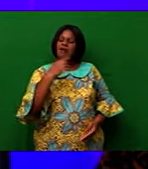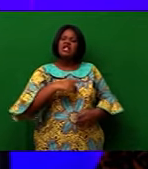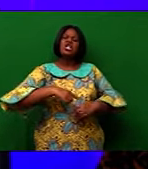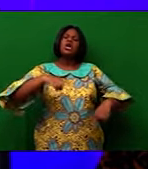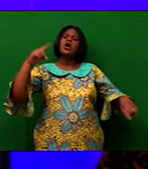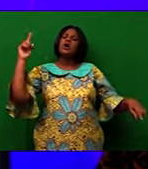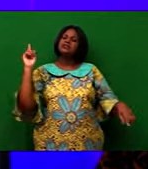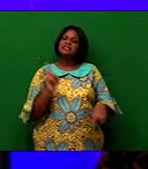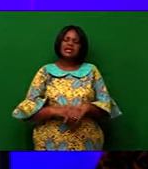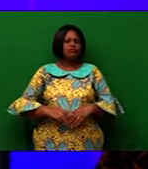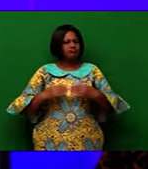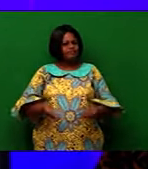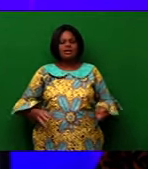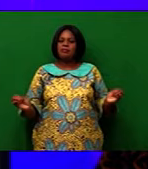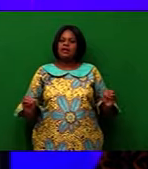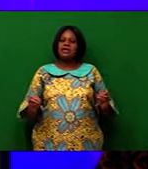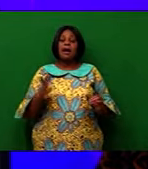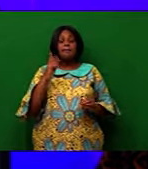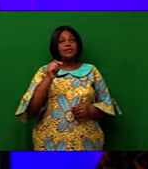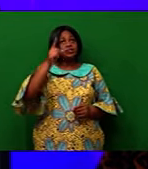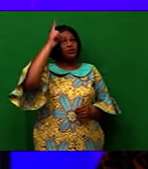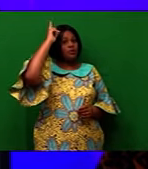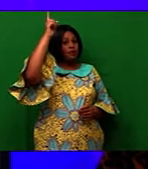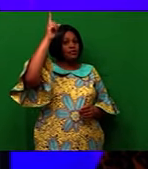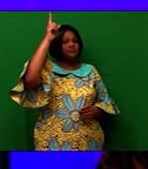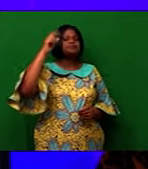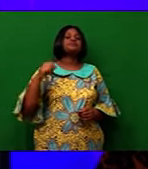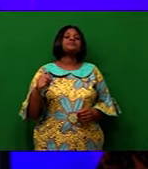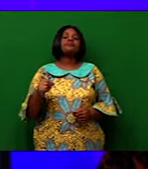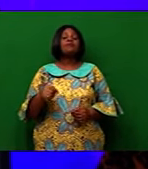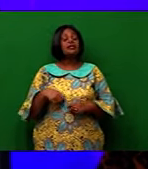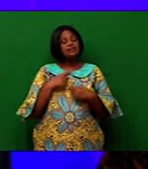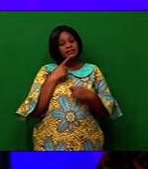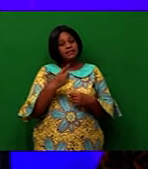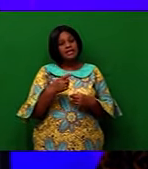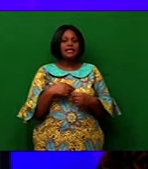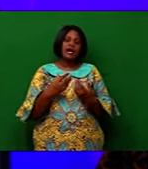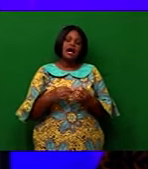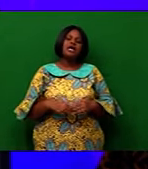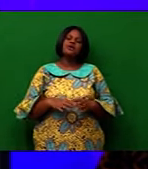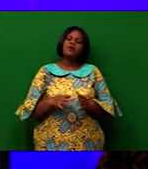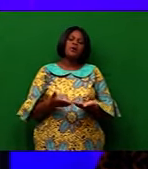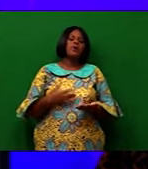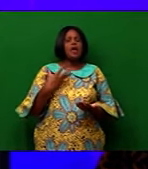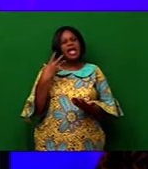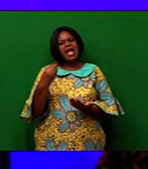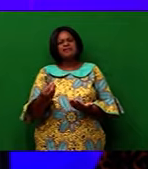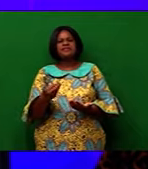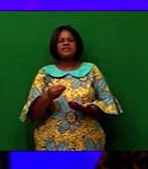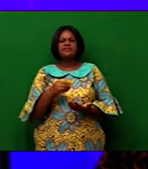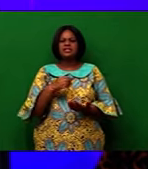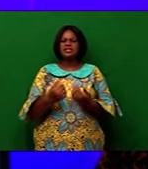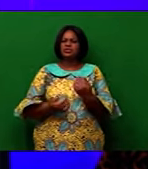tingati chirangano namwari chokuti uchaita mwana asi wavaona mwari vanonoka mwari vakanga vasina kuti tsvaga barika